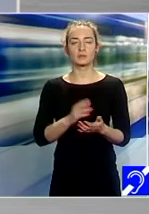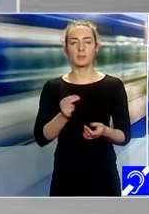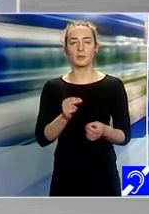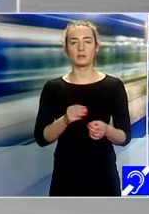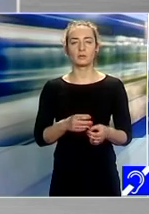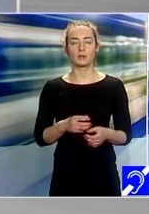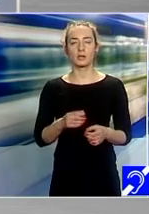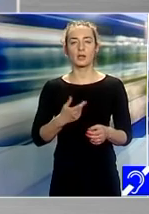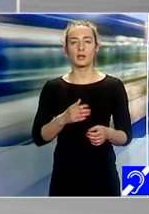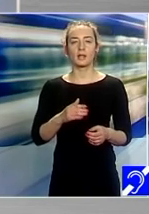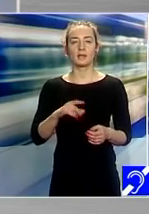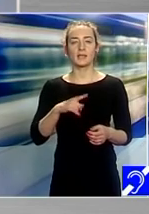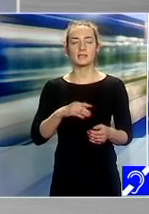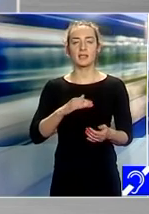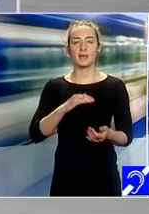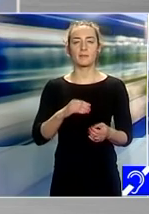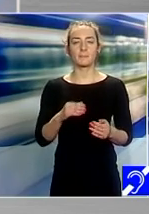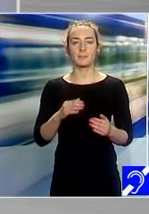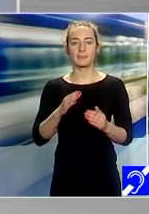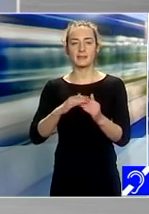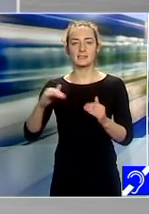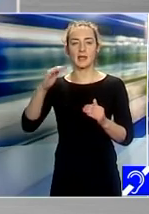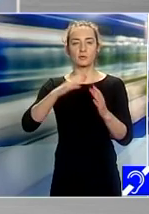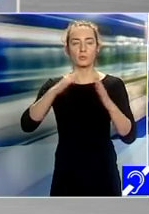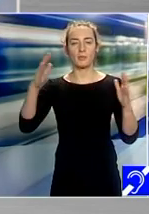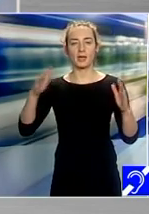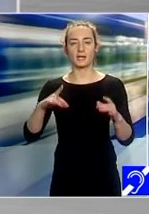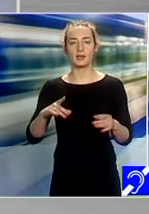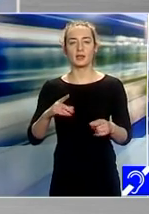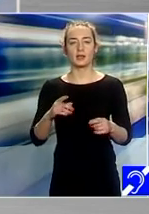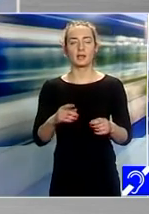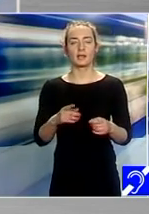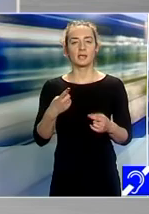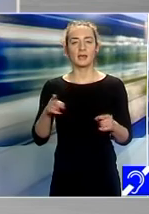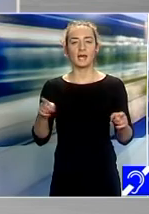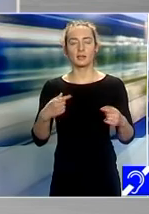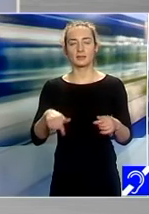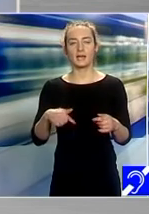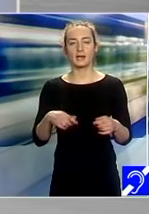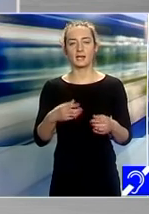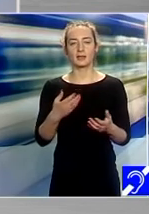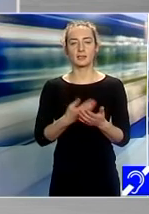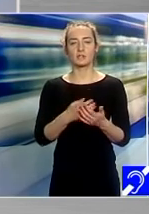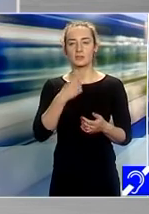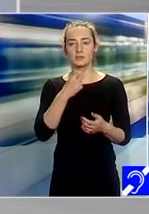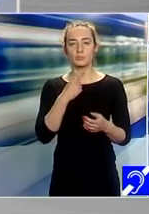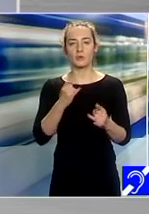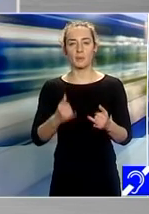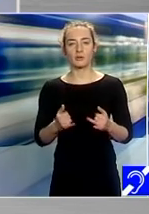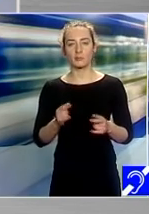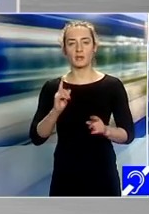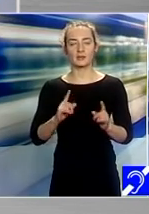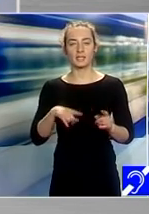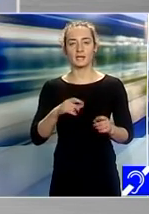cauza stadiului avansat sau al altor indicații, n-are rost să detaliem aici, sau al asocierilor terapeutice, dar este